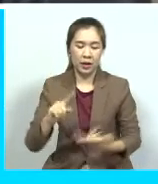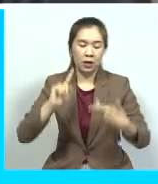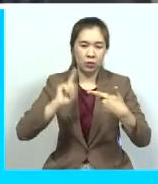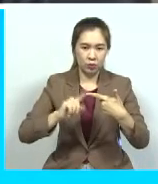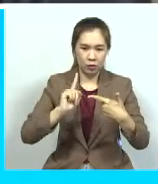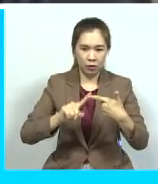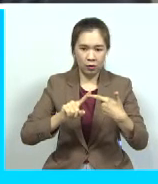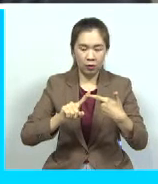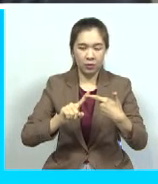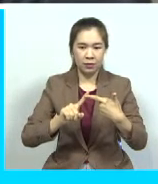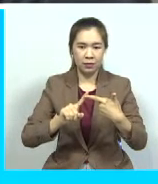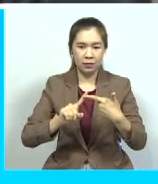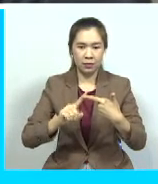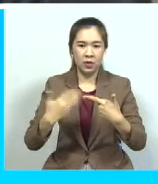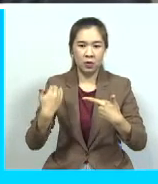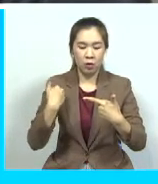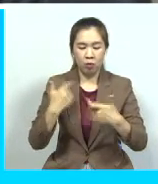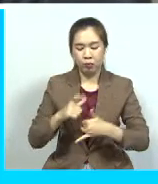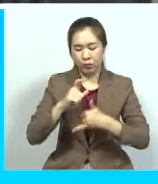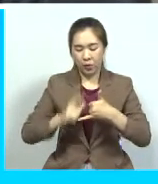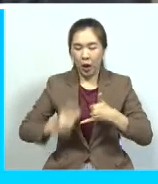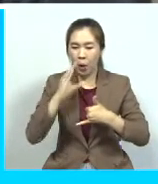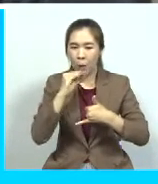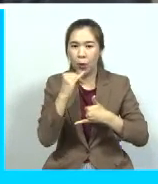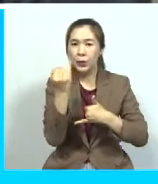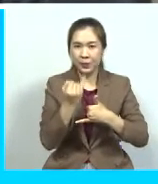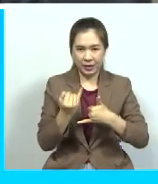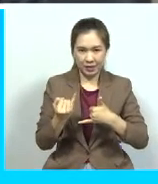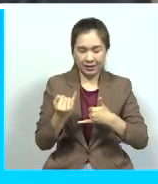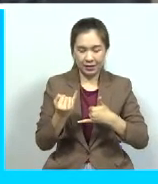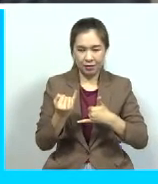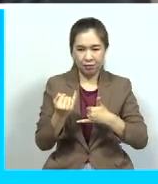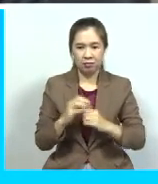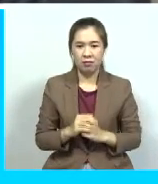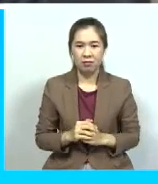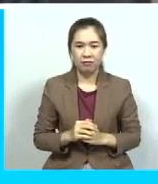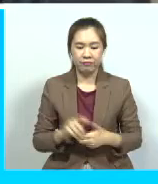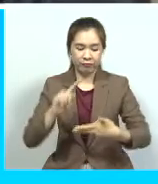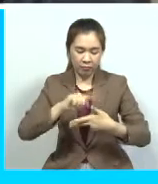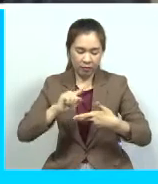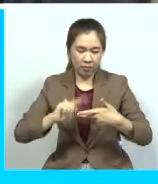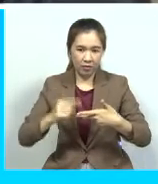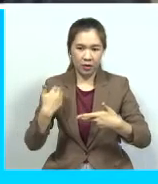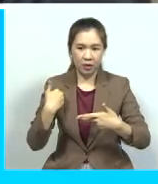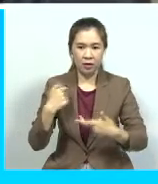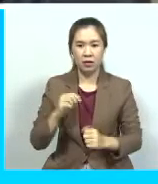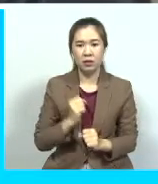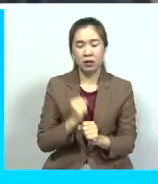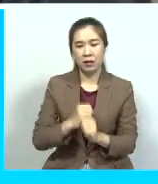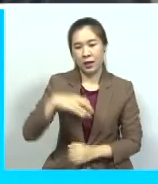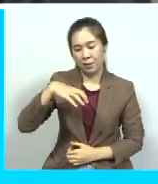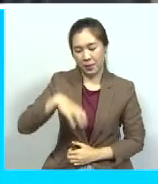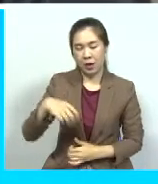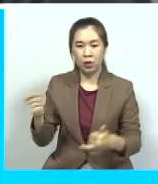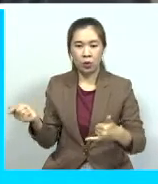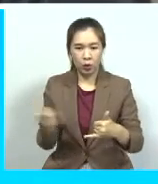2ก็คือเป็นเรื่องของการแสดงกิริยาวาจาไม่สุภาพกับผู้โดยสารนะครับซึ่งการกระทําดังกล่าวเนี่ยทางกรมขนส่งทางบกเองนะก็จะล